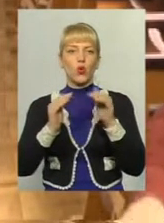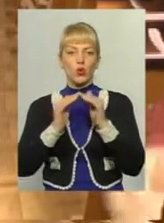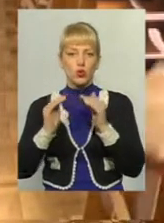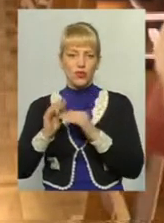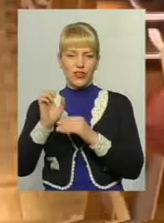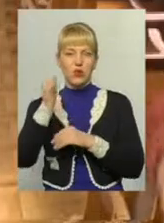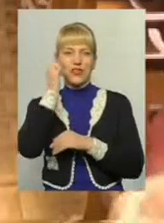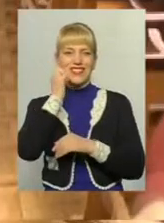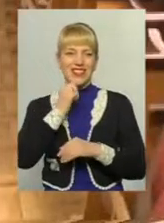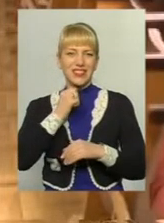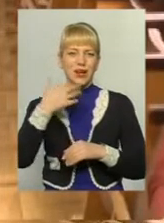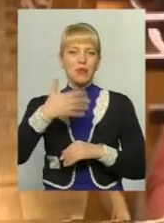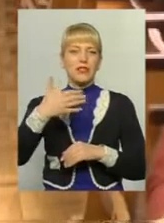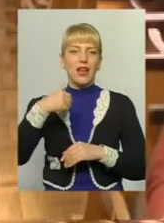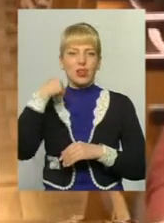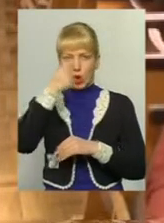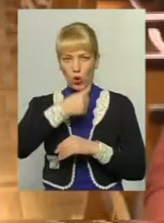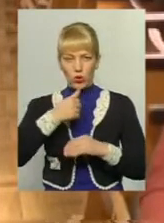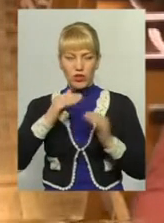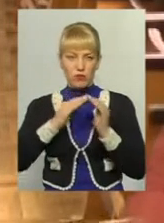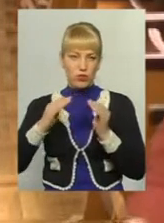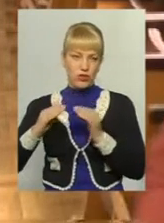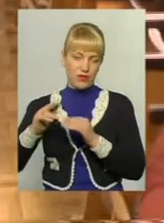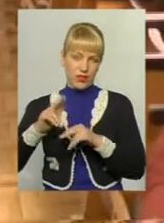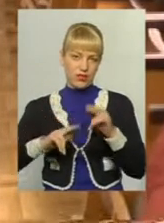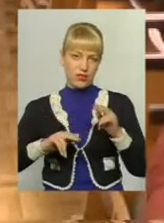мають розвалити і побудувати щось нове.